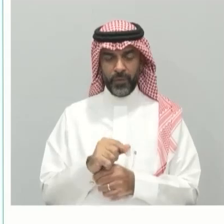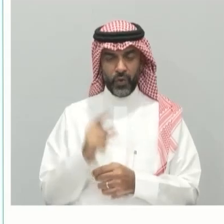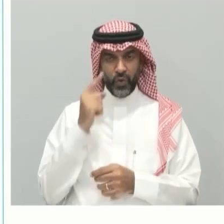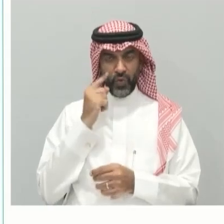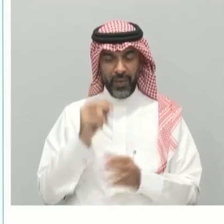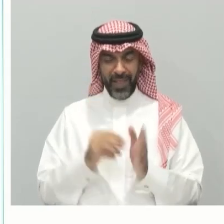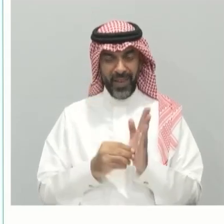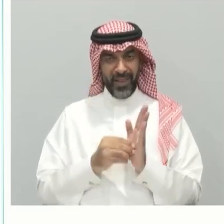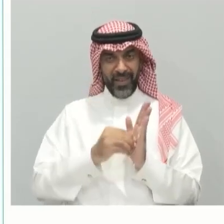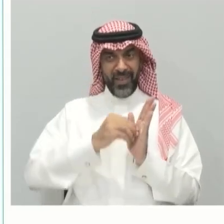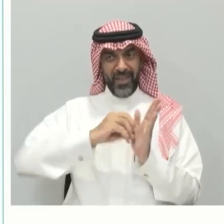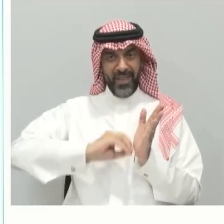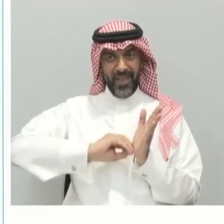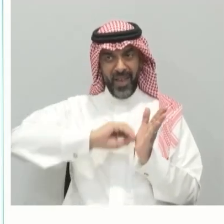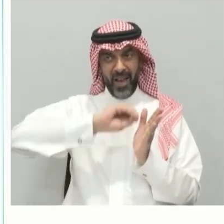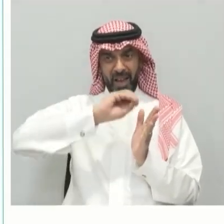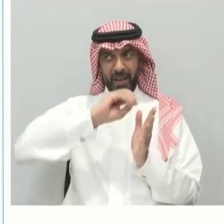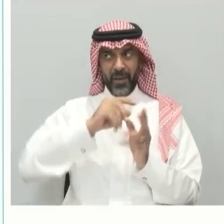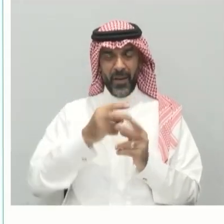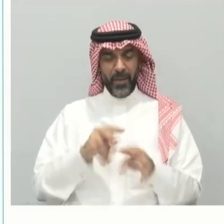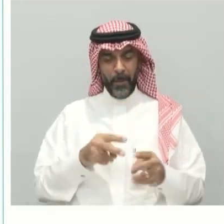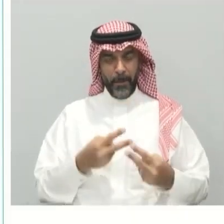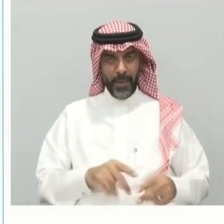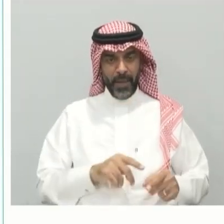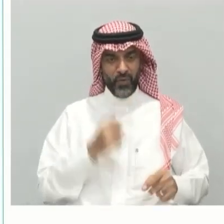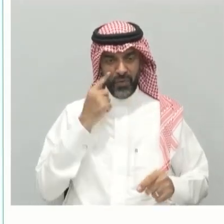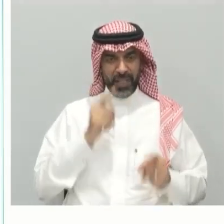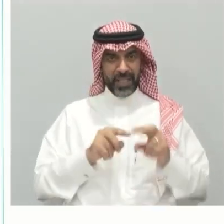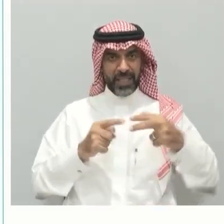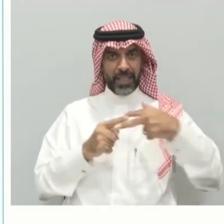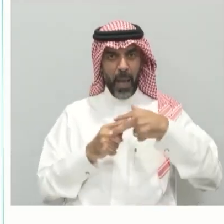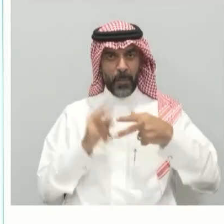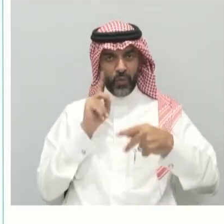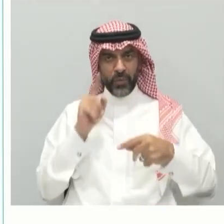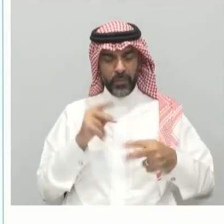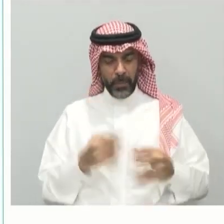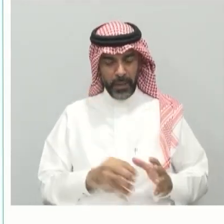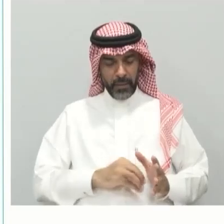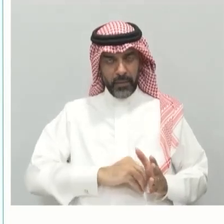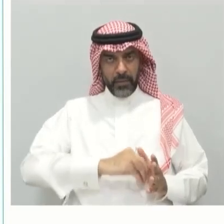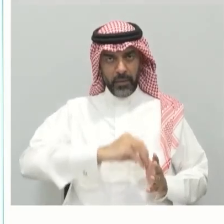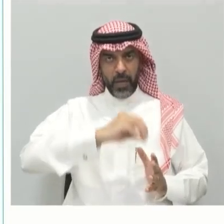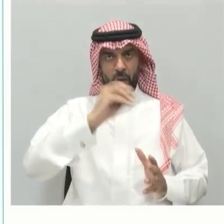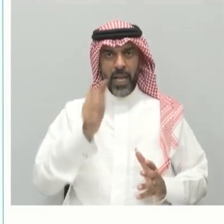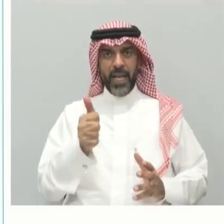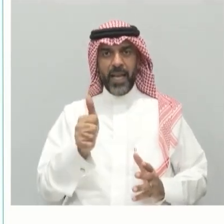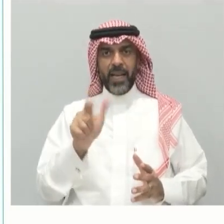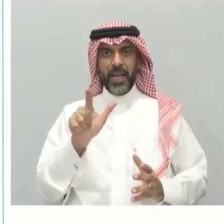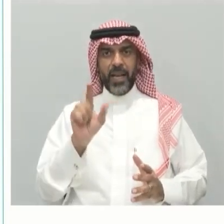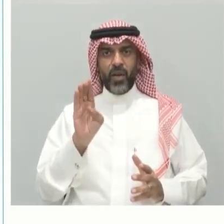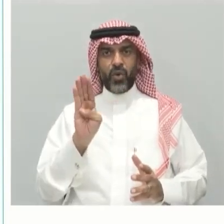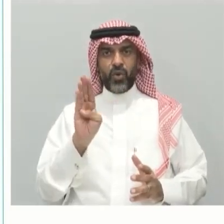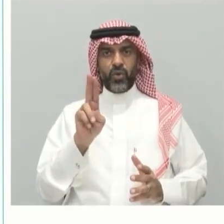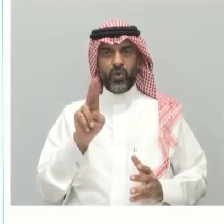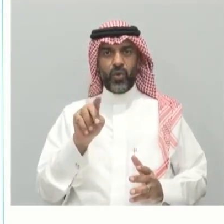صح تنتقل من وين من هنا لاحظ اتجاه الاسهم بمعنى انه هنا يكون عندي ايش مصعد اللي